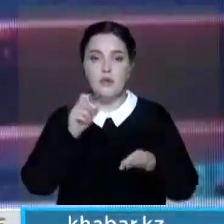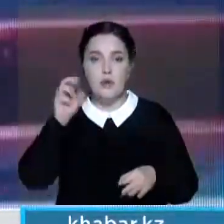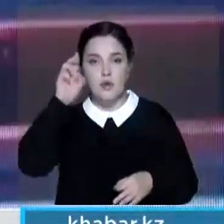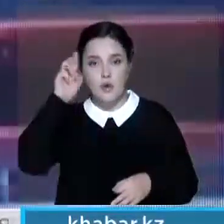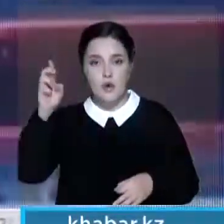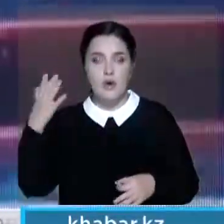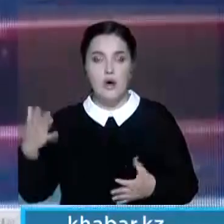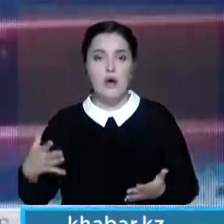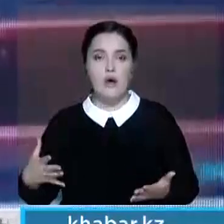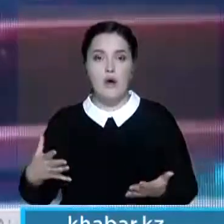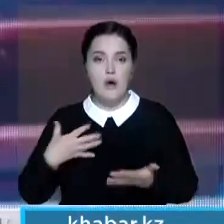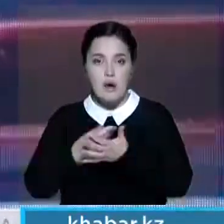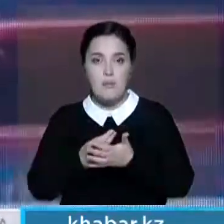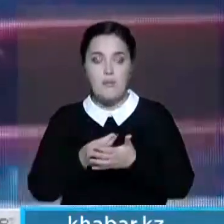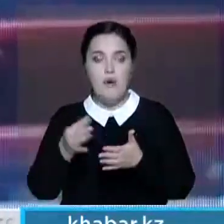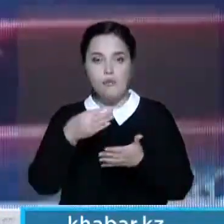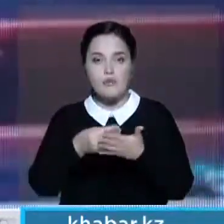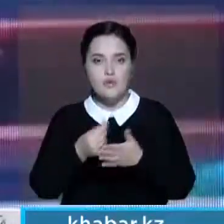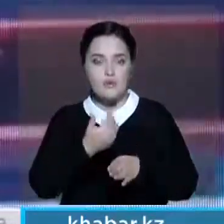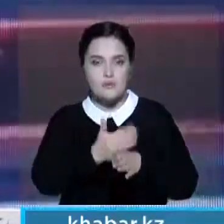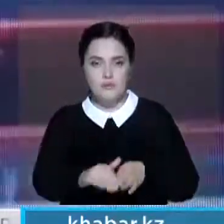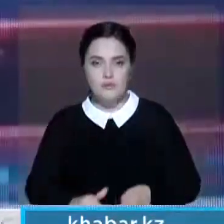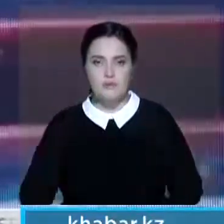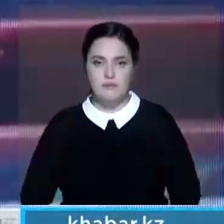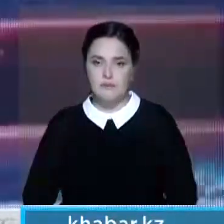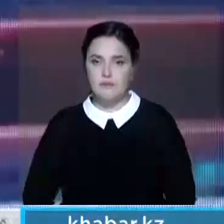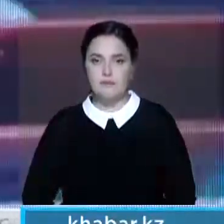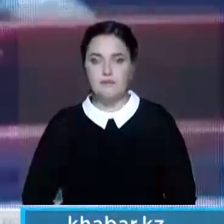счет средств республиканского и областного бюджетов.